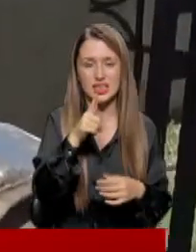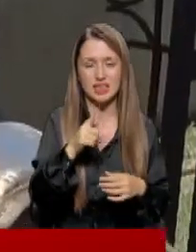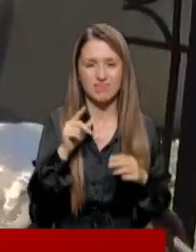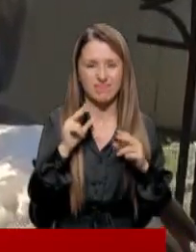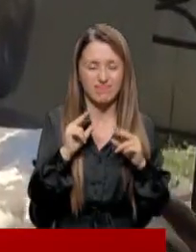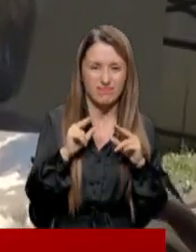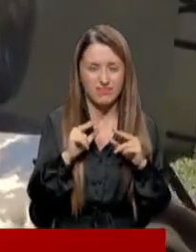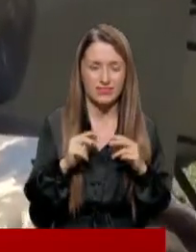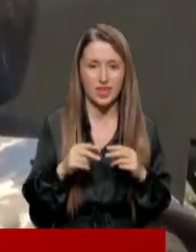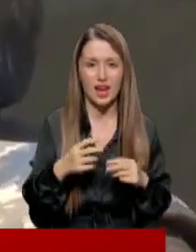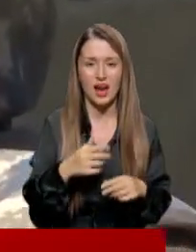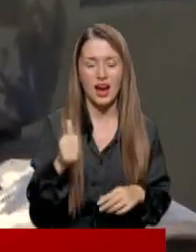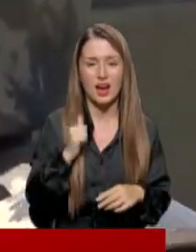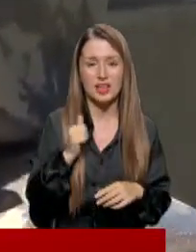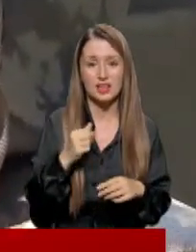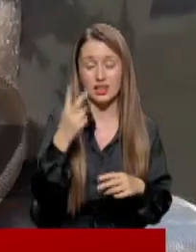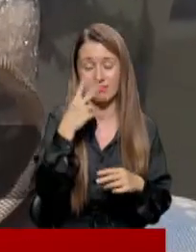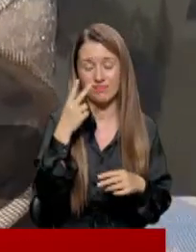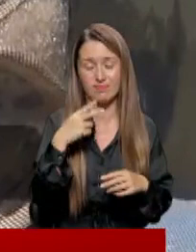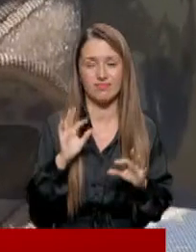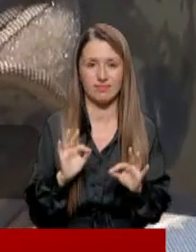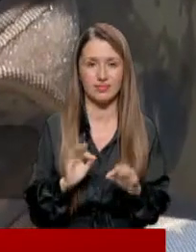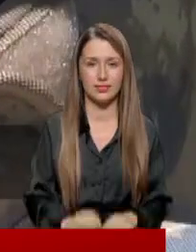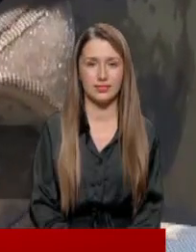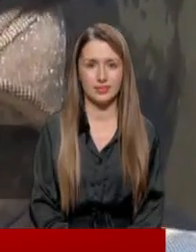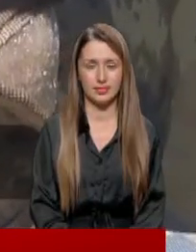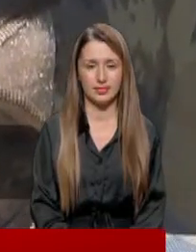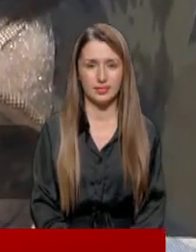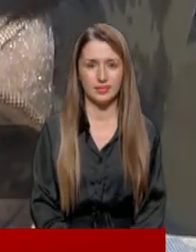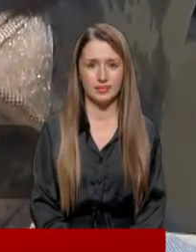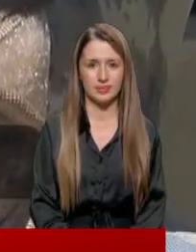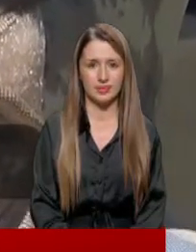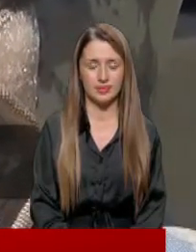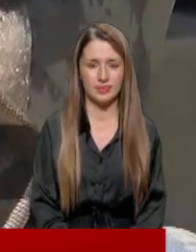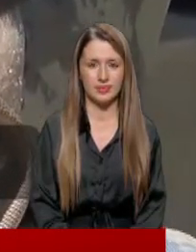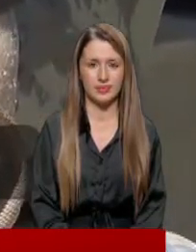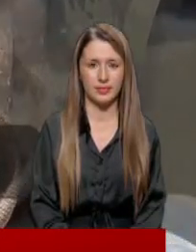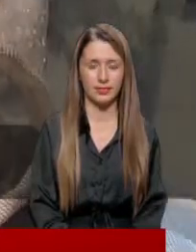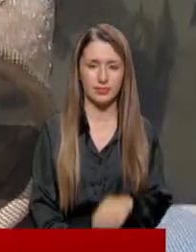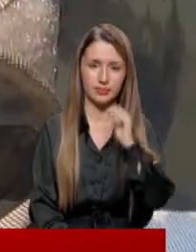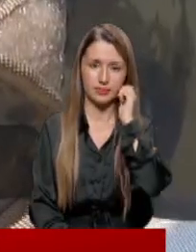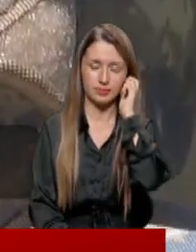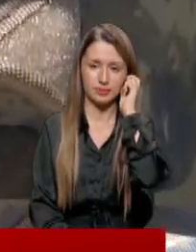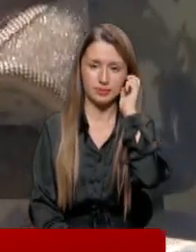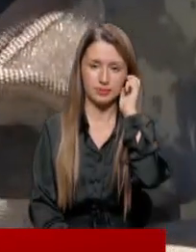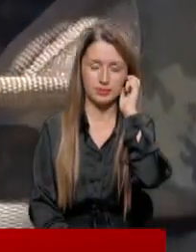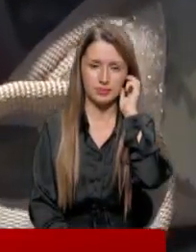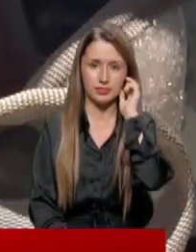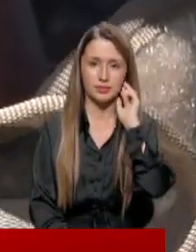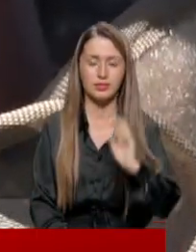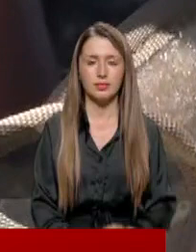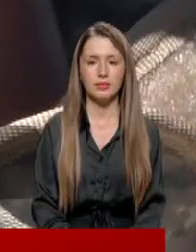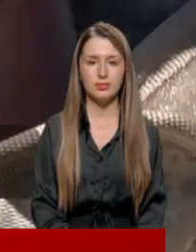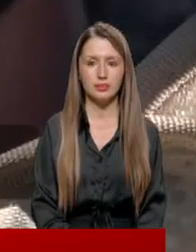titredi. Asker oğlu gözyaşlarını tutamadı. Hepiniz Allah'a emanetsiniz. Sağ ol anneciğim, sağ ol. Ellerinden öperim anne. Ben de senin gözlerinden öperim